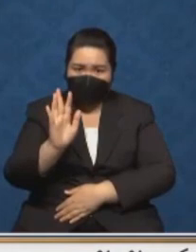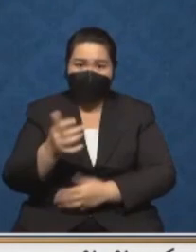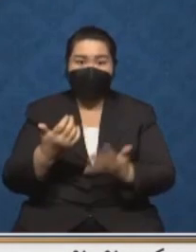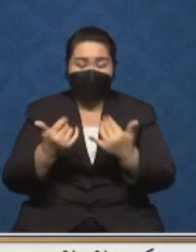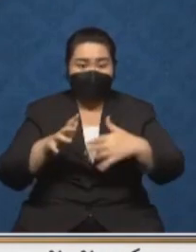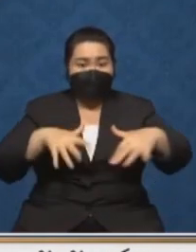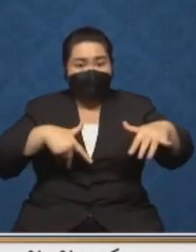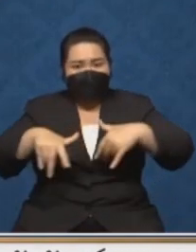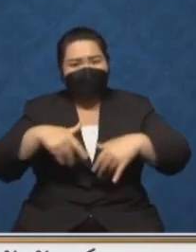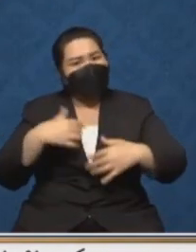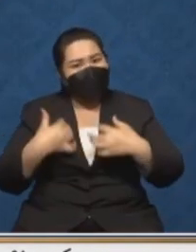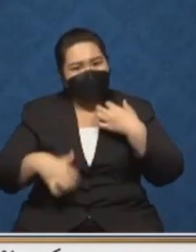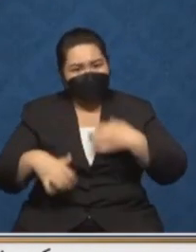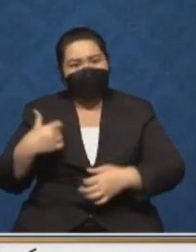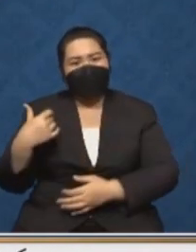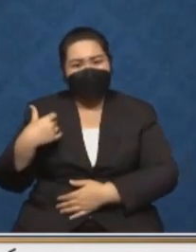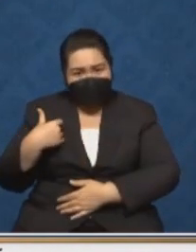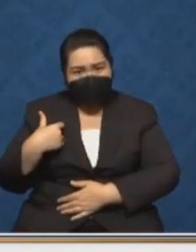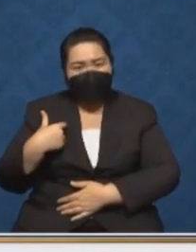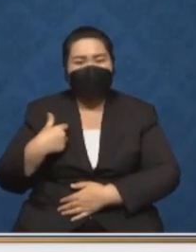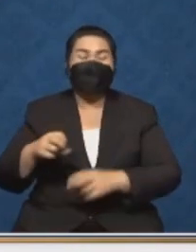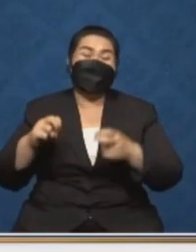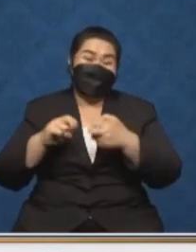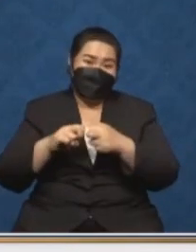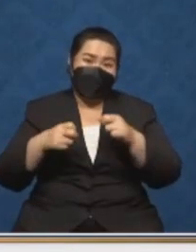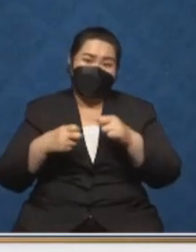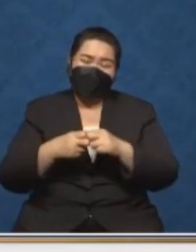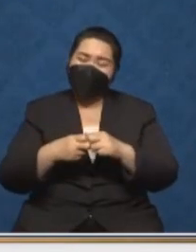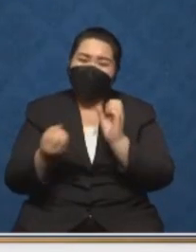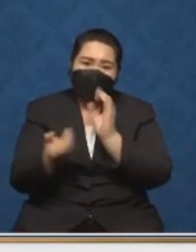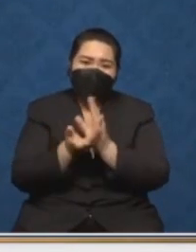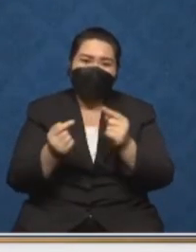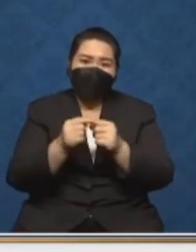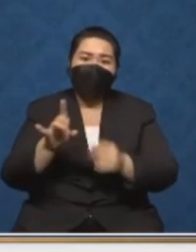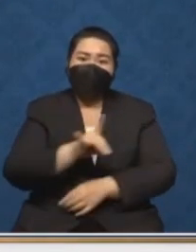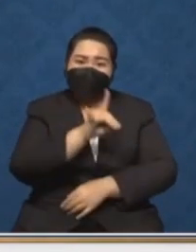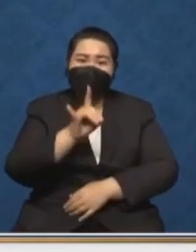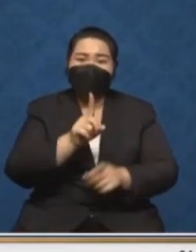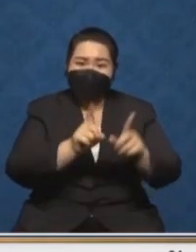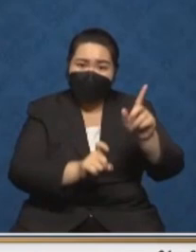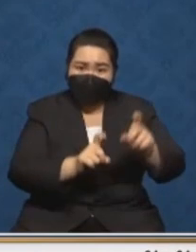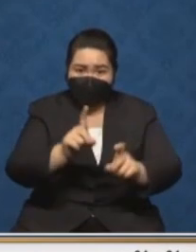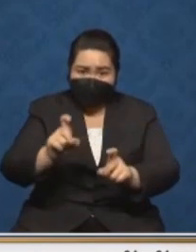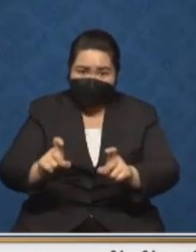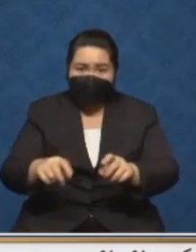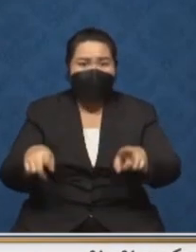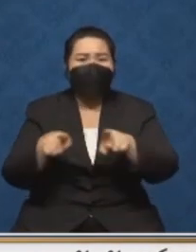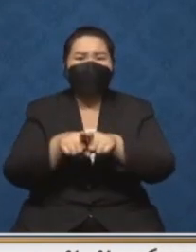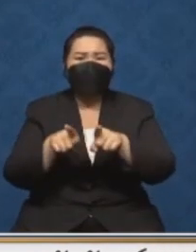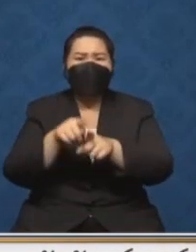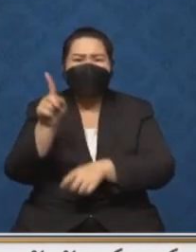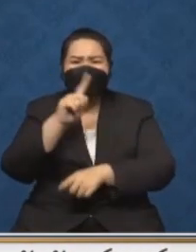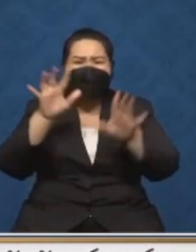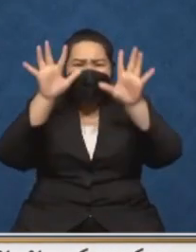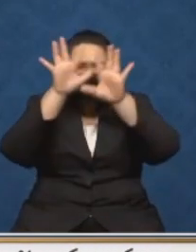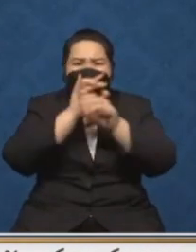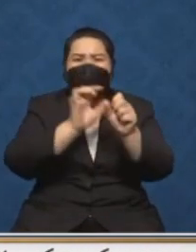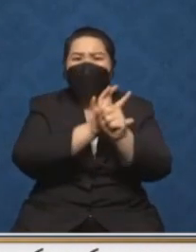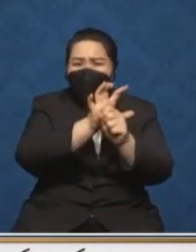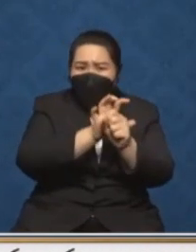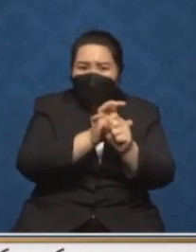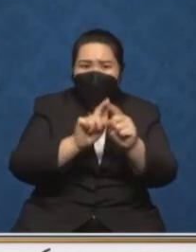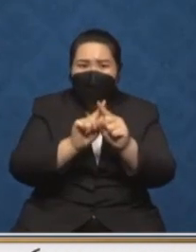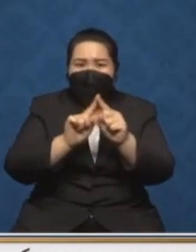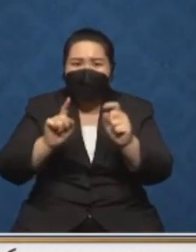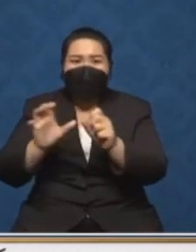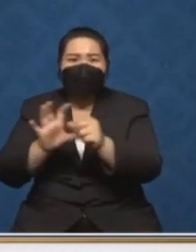กำลงเดือดร้อน เกิดภัยพบัิอย่างใหญ่หวงมันก็เหมือนโกโวิดนล่ะครั แตเป็น